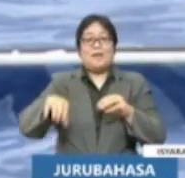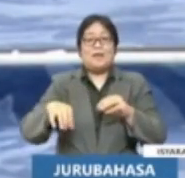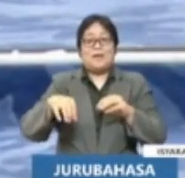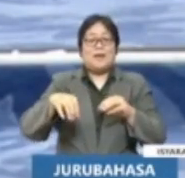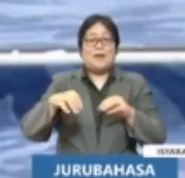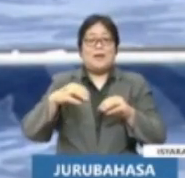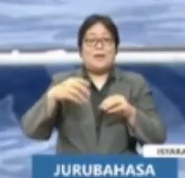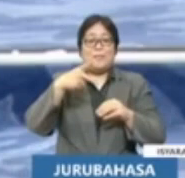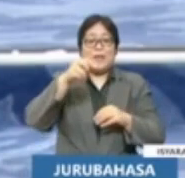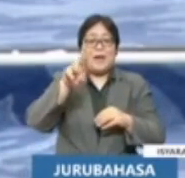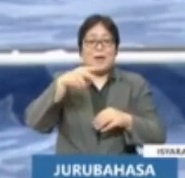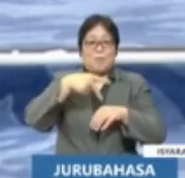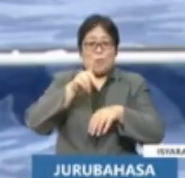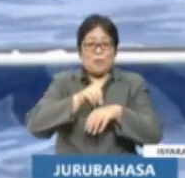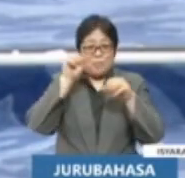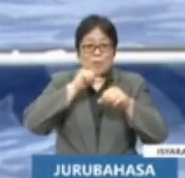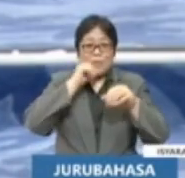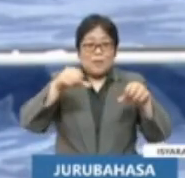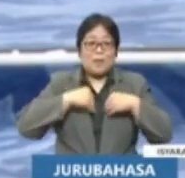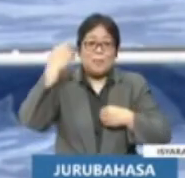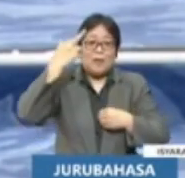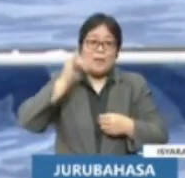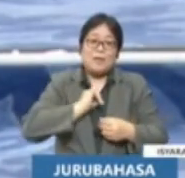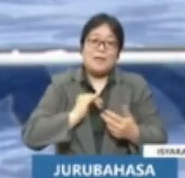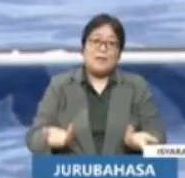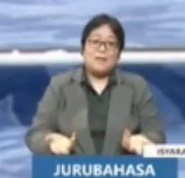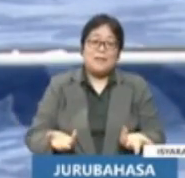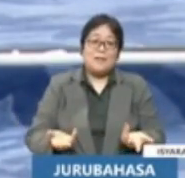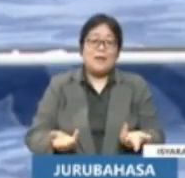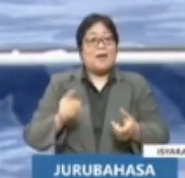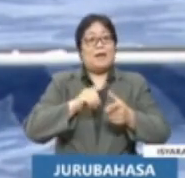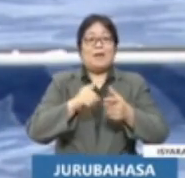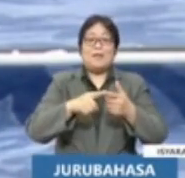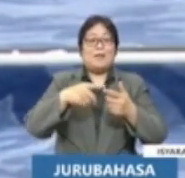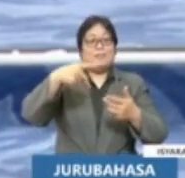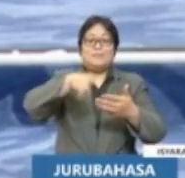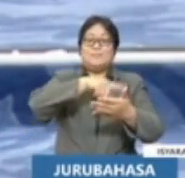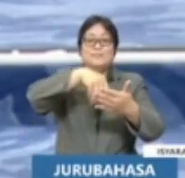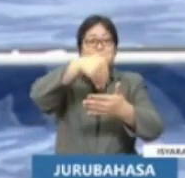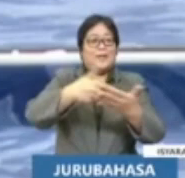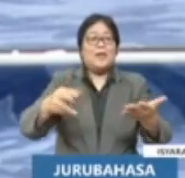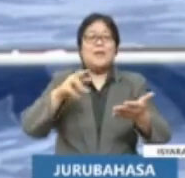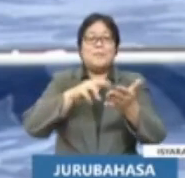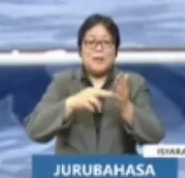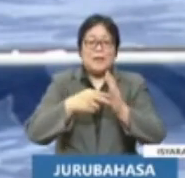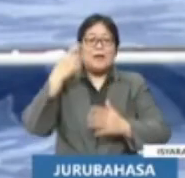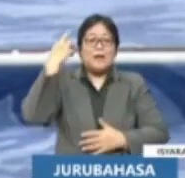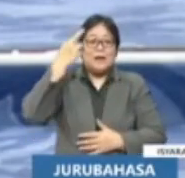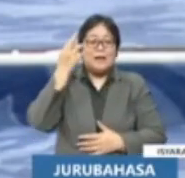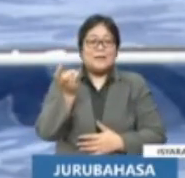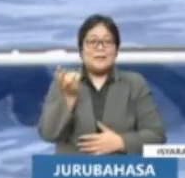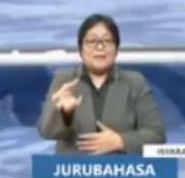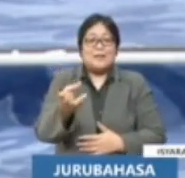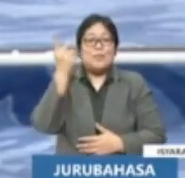Port Dickson. Boleh Tansi Speaker terima alasan itu. Kemudian ada pilihan raya. Tapi maknanya alasan